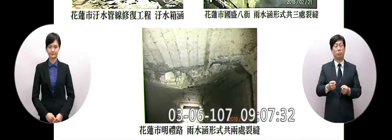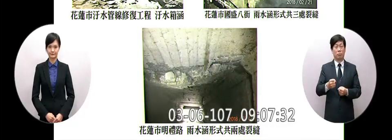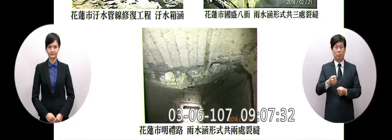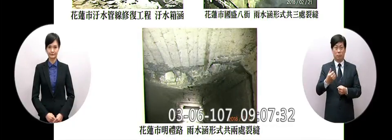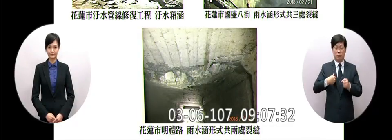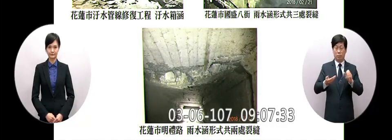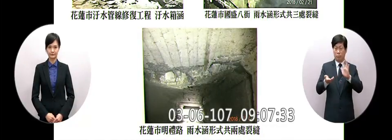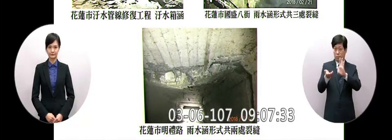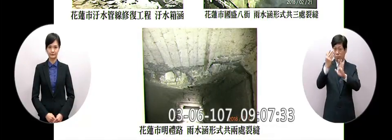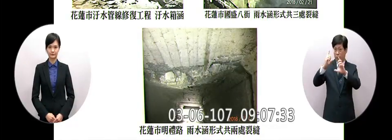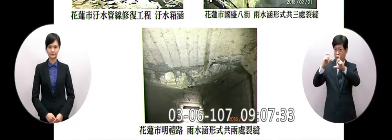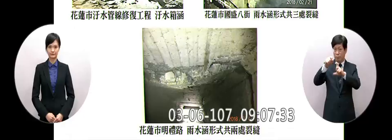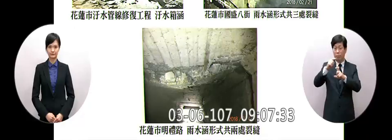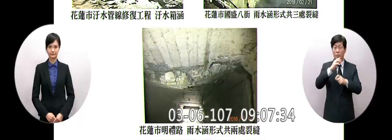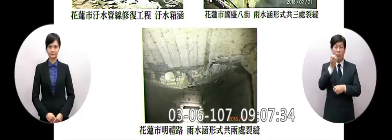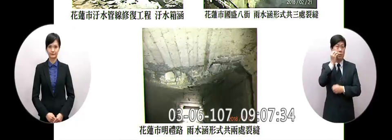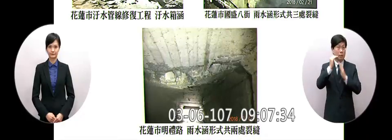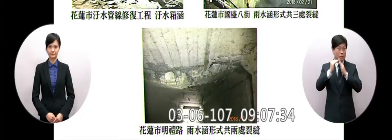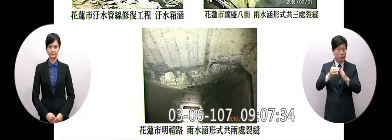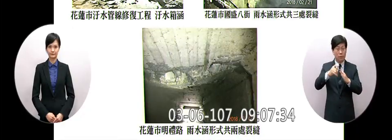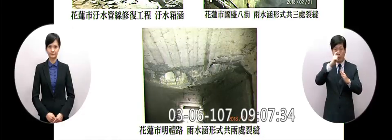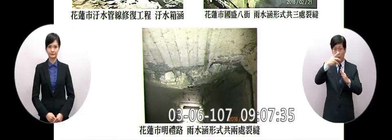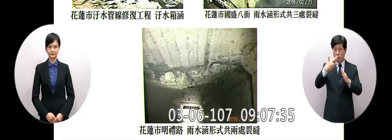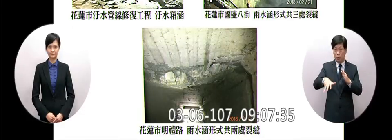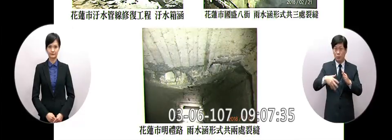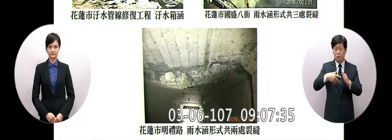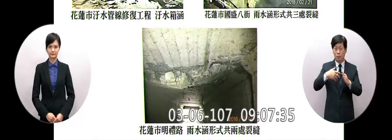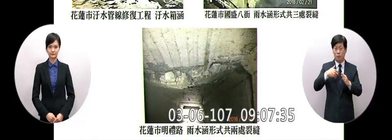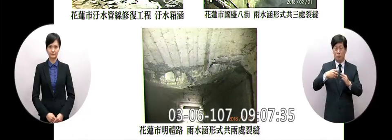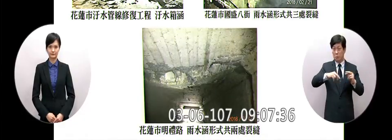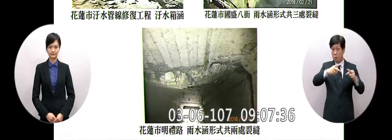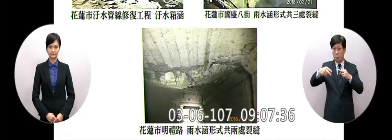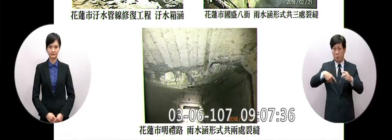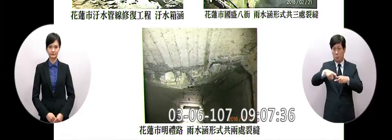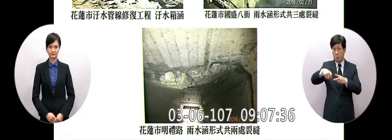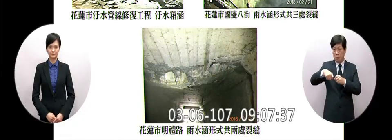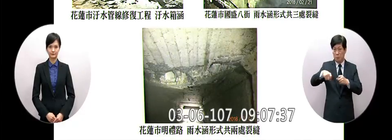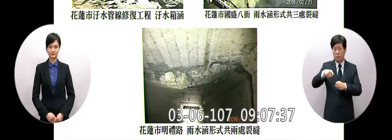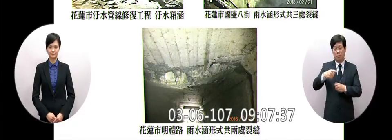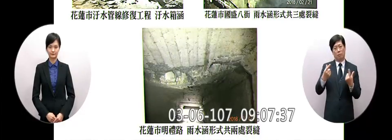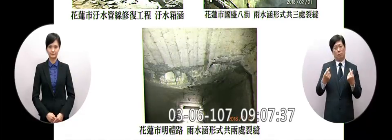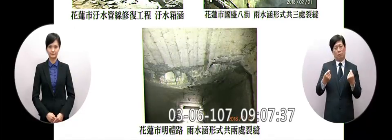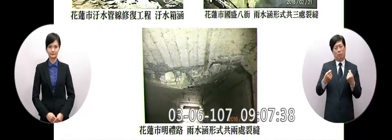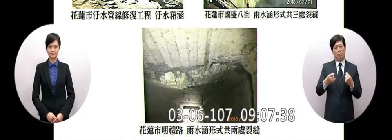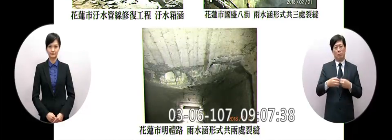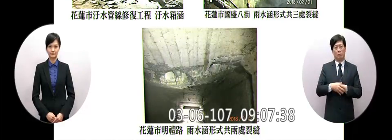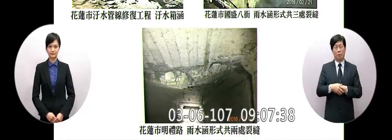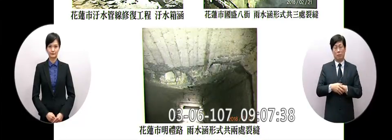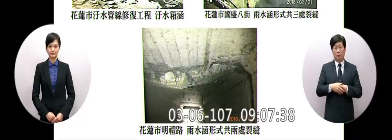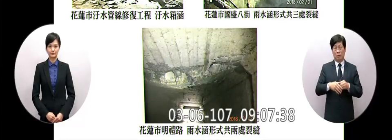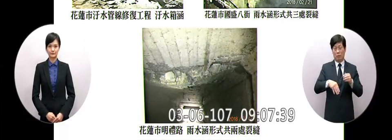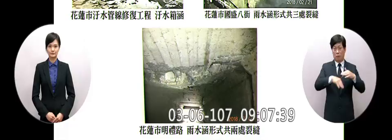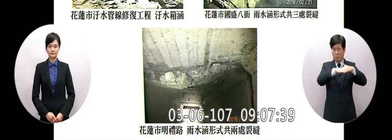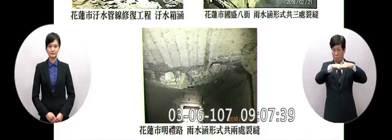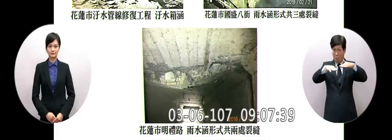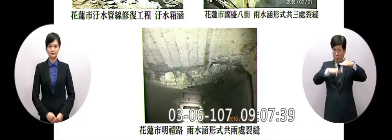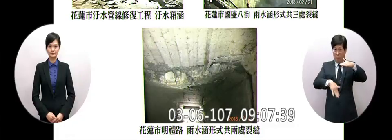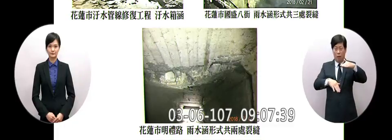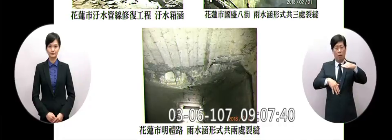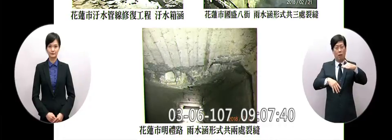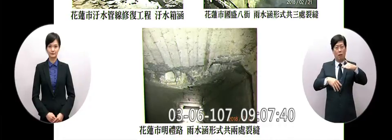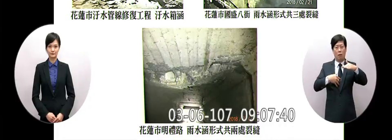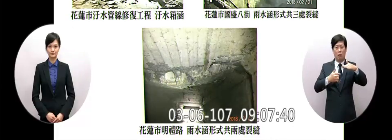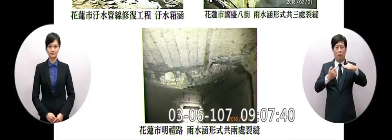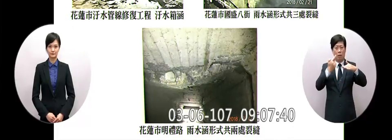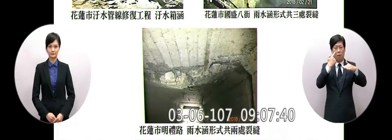左上角的部分，我们花莲市污水管理的这个修复工程，我们污水涵管也是下面真的是